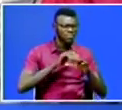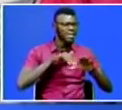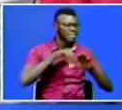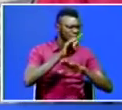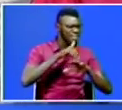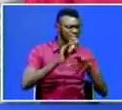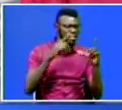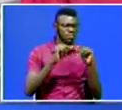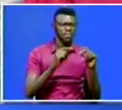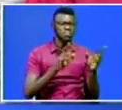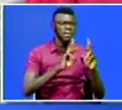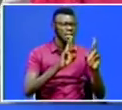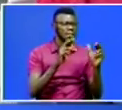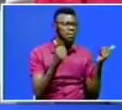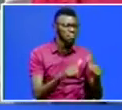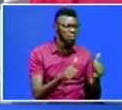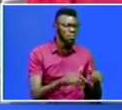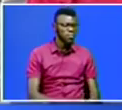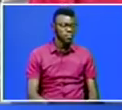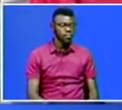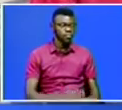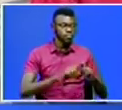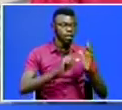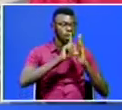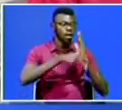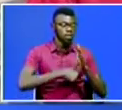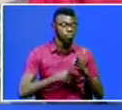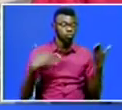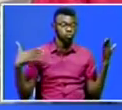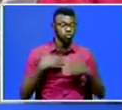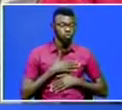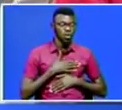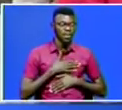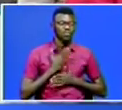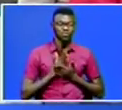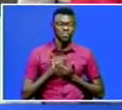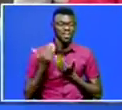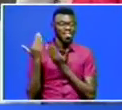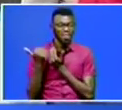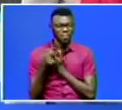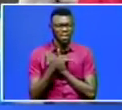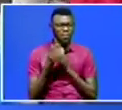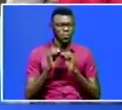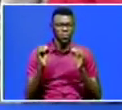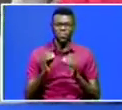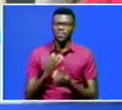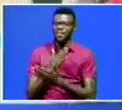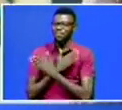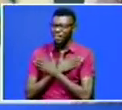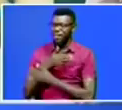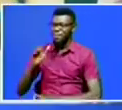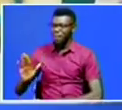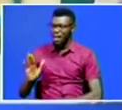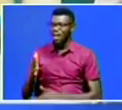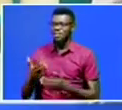that they're not ready yet, but again they came. I was astonished, I was shocked. I didn't expect it. Yeah. Mm-hmm. Yeah. Jamaa na marafiki wako labda